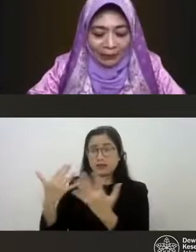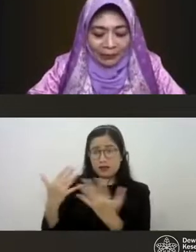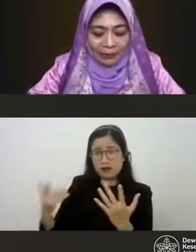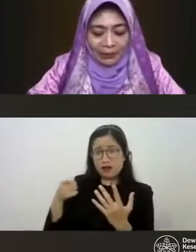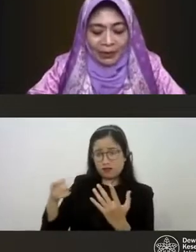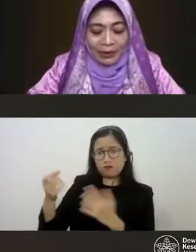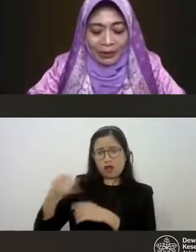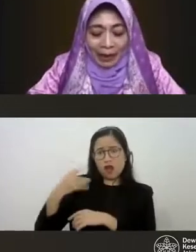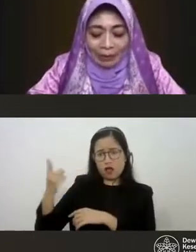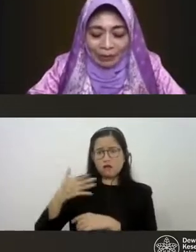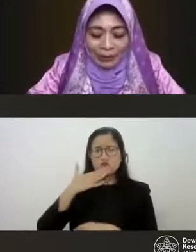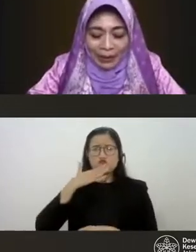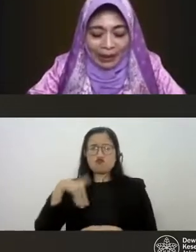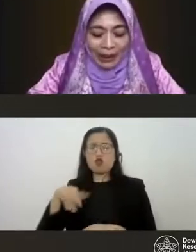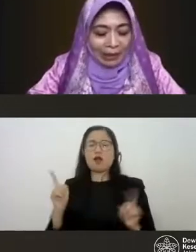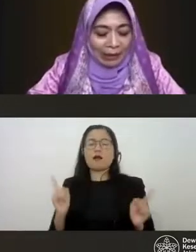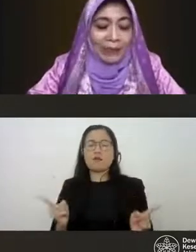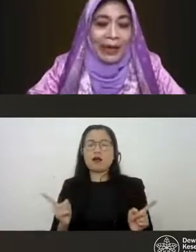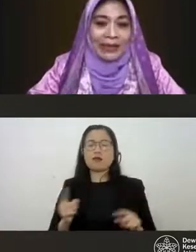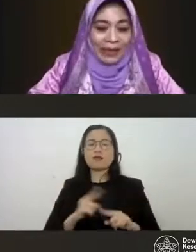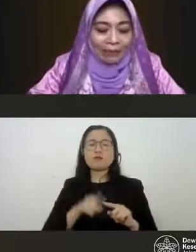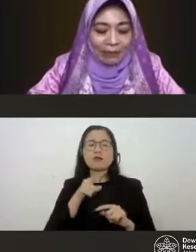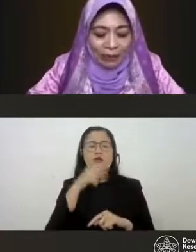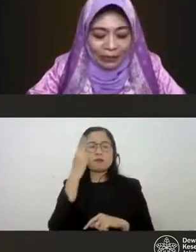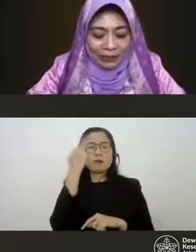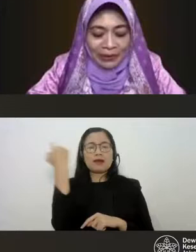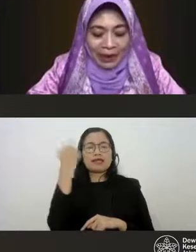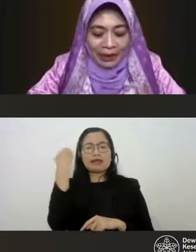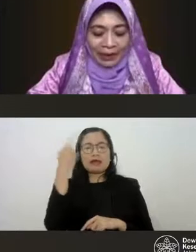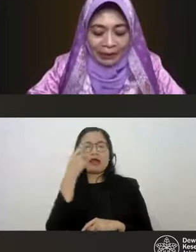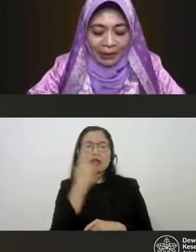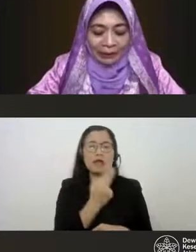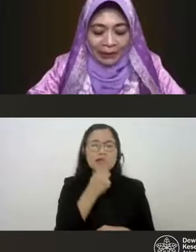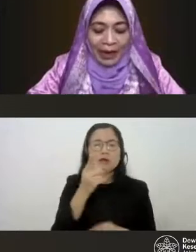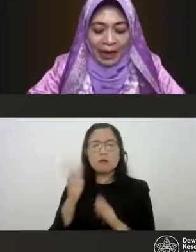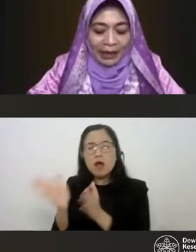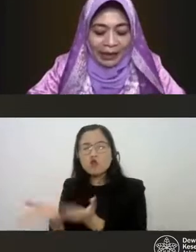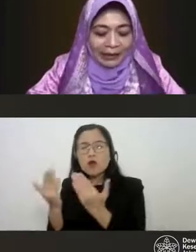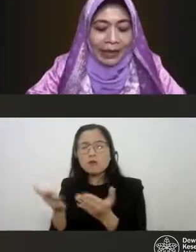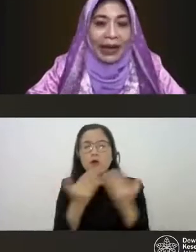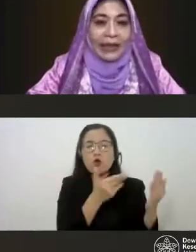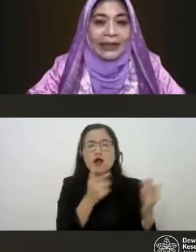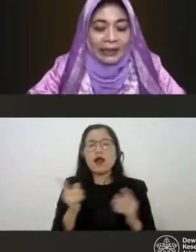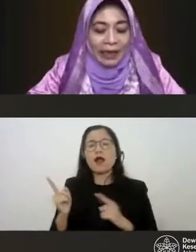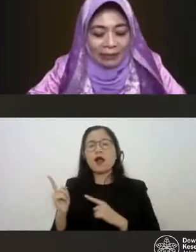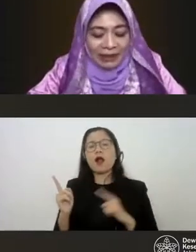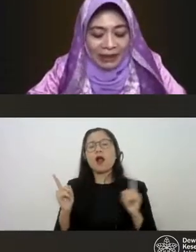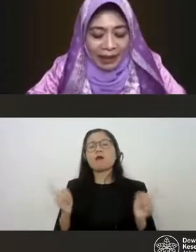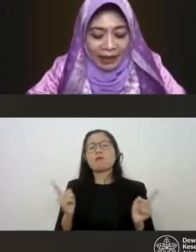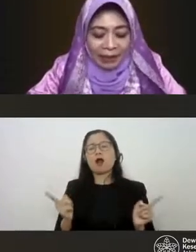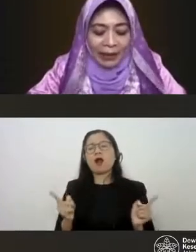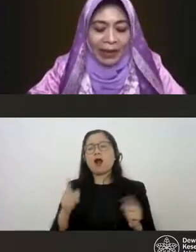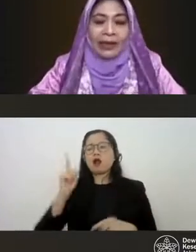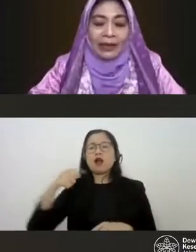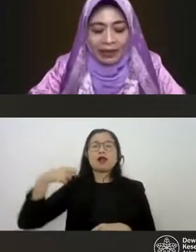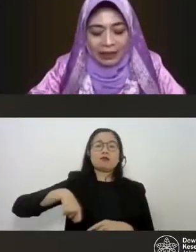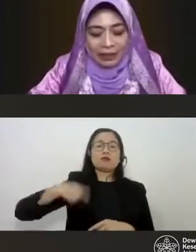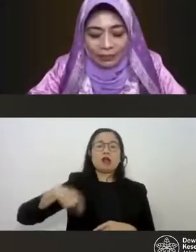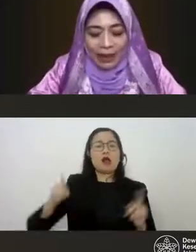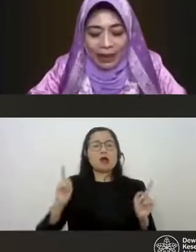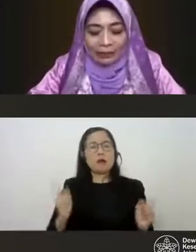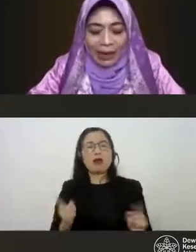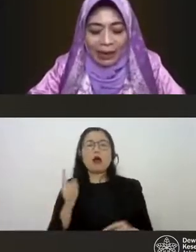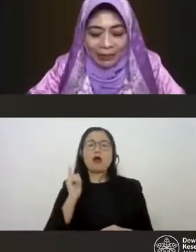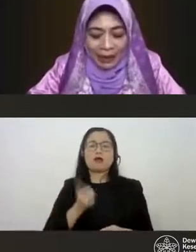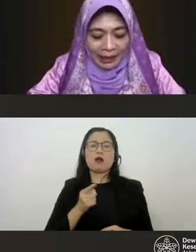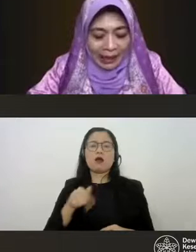beragama. Namun pemerintah amat memperhatikan pembangunan bidang agama, antara lain dengan hadirnya Kementerian Agama dan